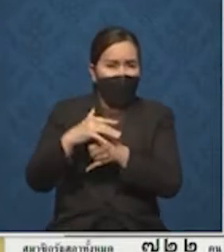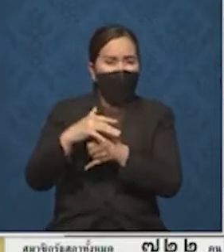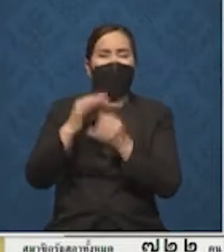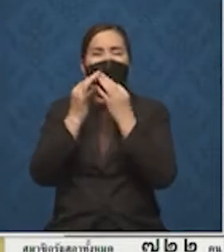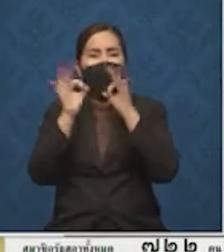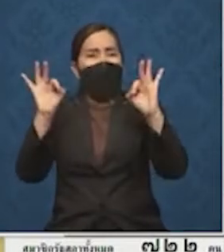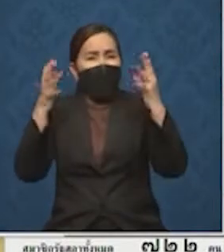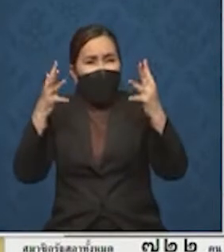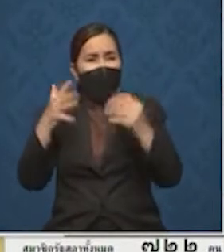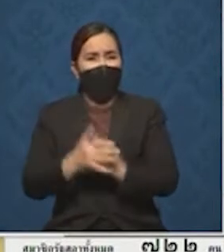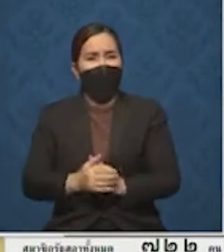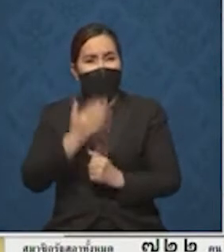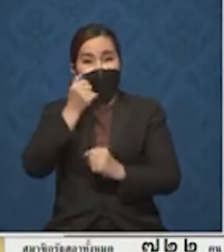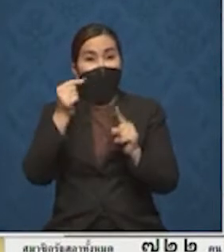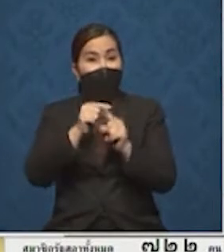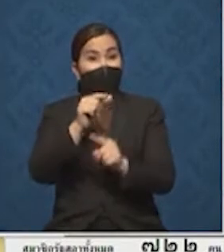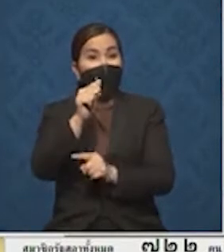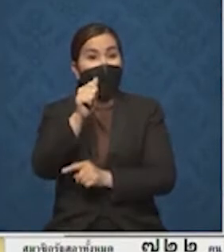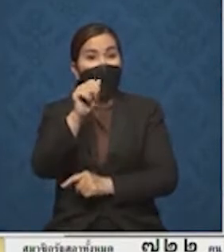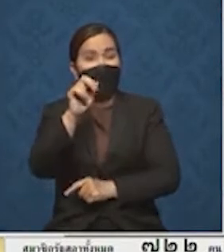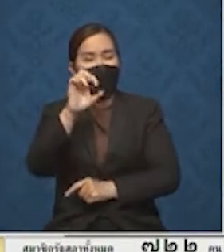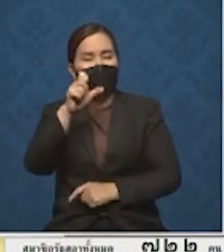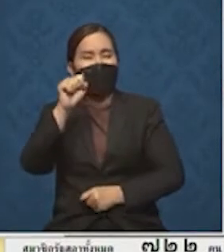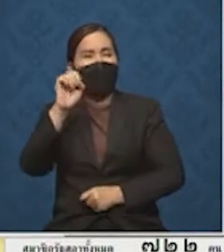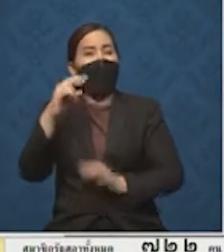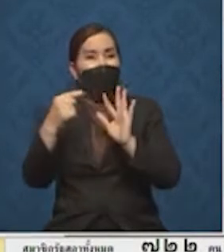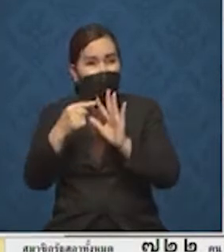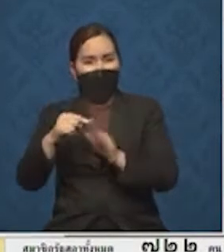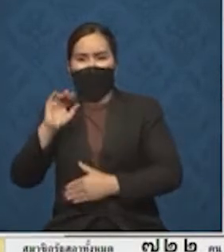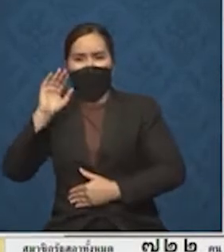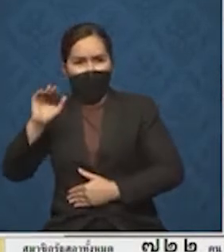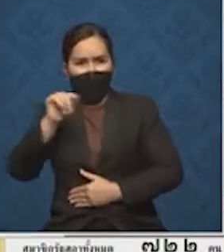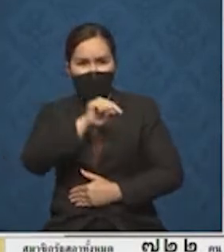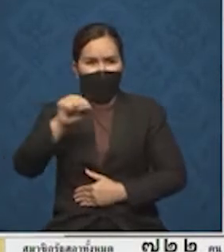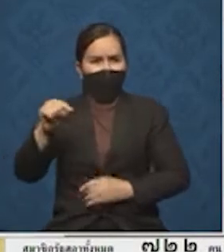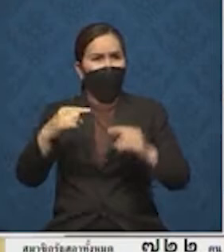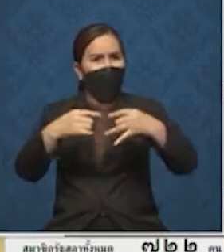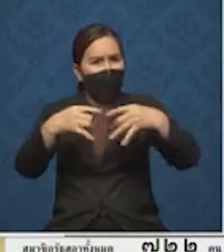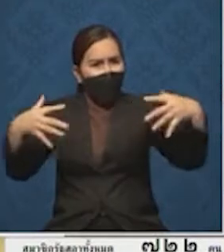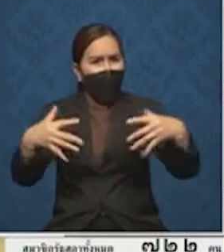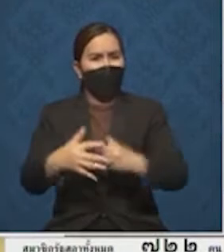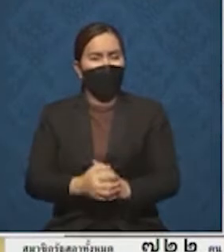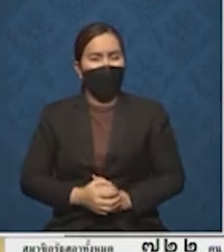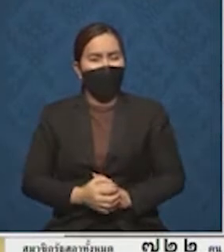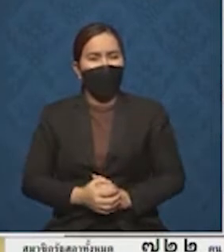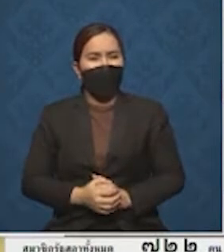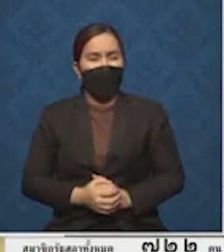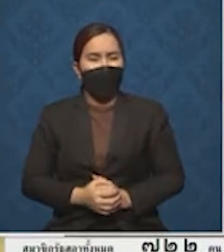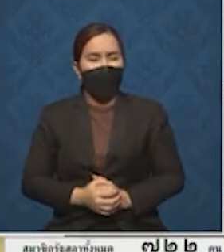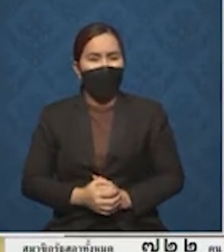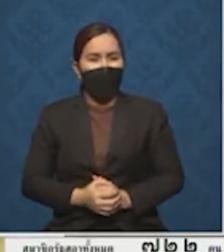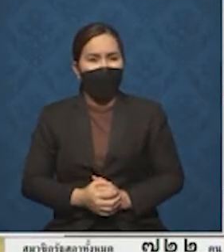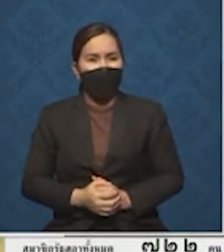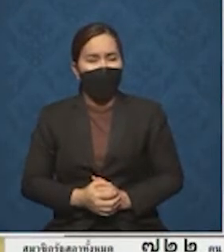เพราะว่าในความเป็นอสระกับการห้ามเนี่ยมัตงกัข้ามเราก็จะได้เห็นจำนวมากมายเลยว่า